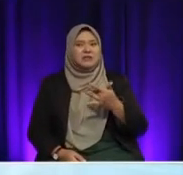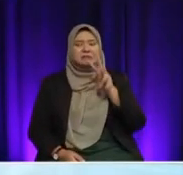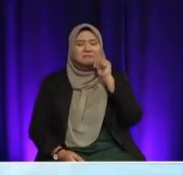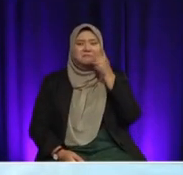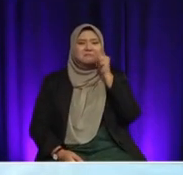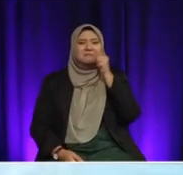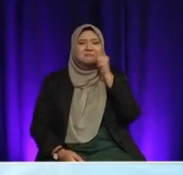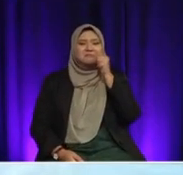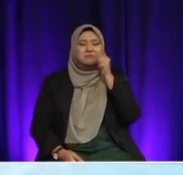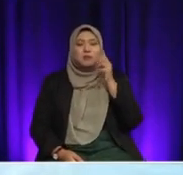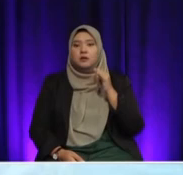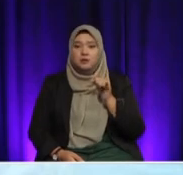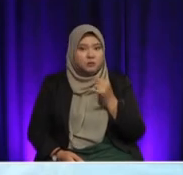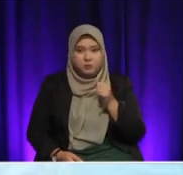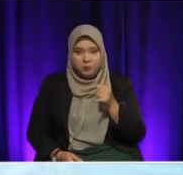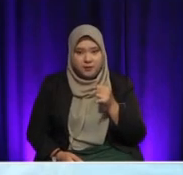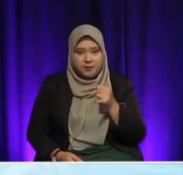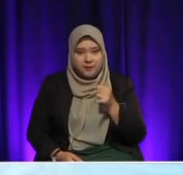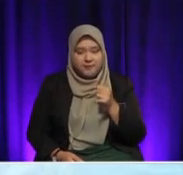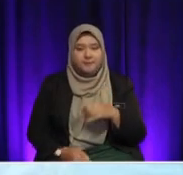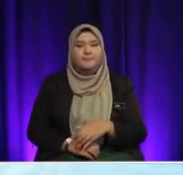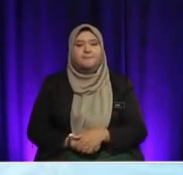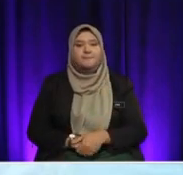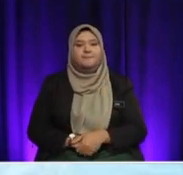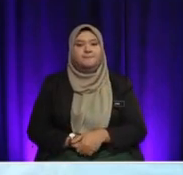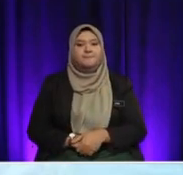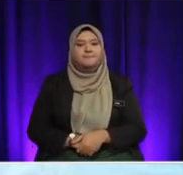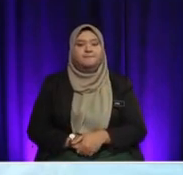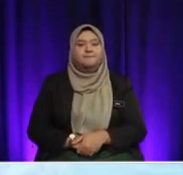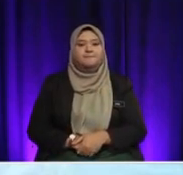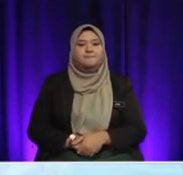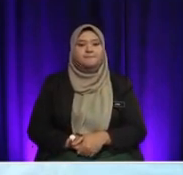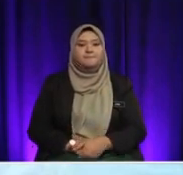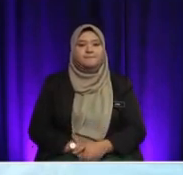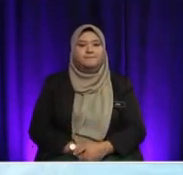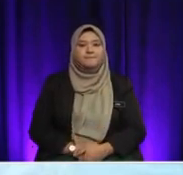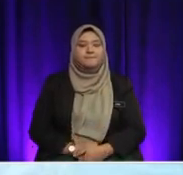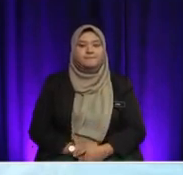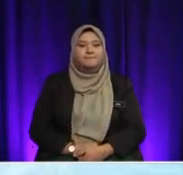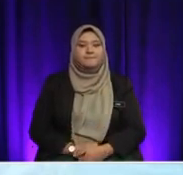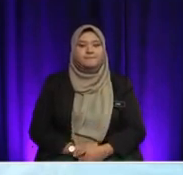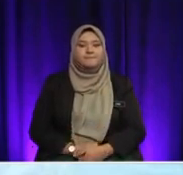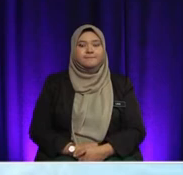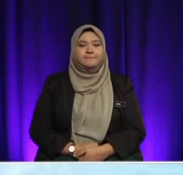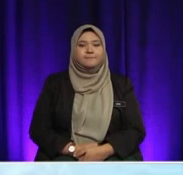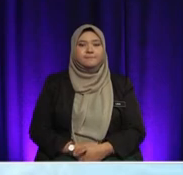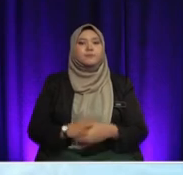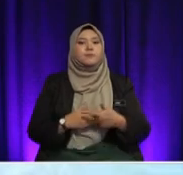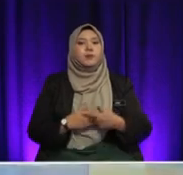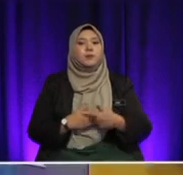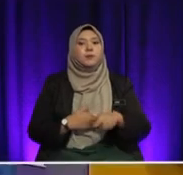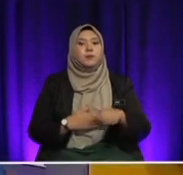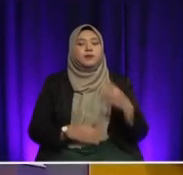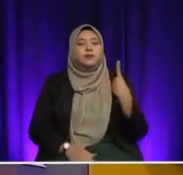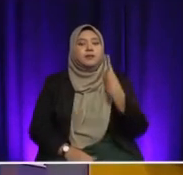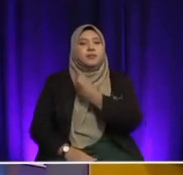dia masin aja ke? Okey. Okey. Lepas dah menilai, lepas kita dah periksa sedap ke